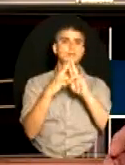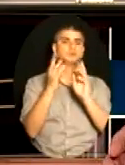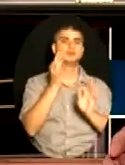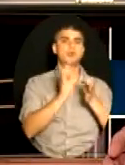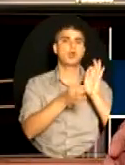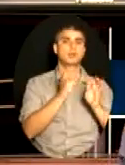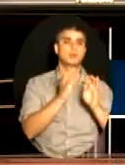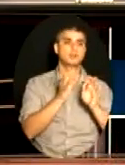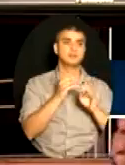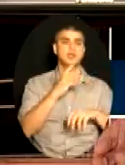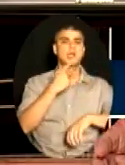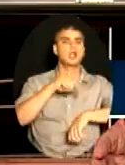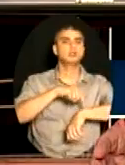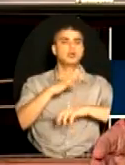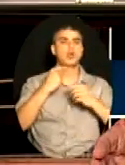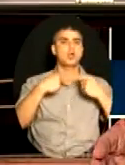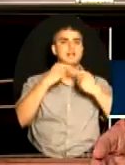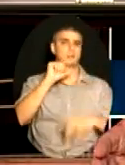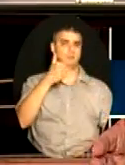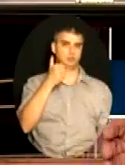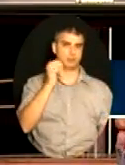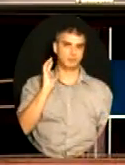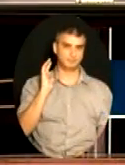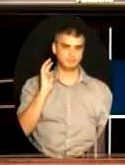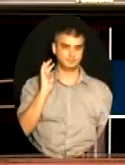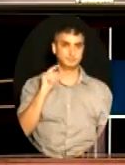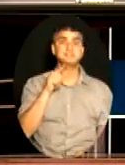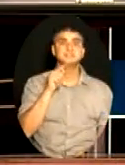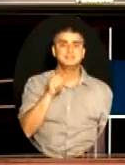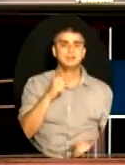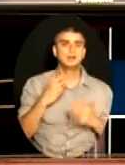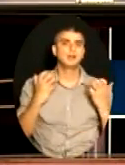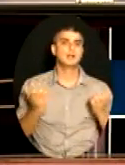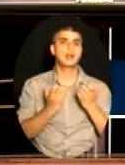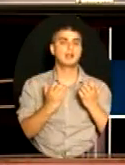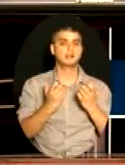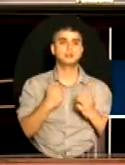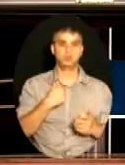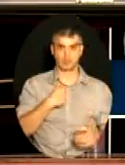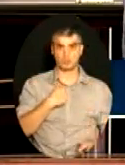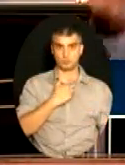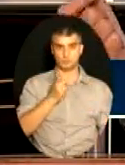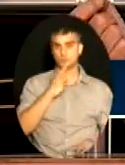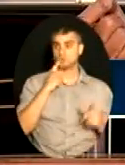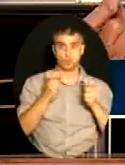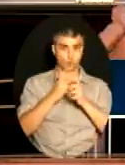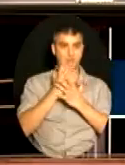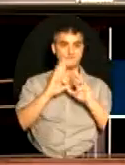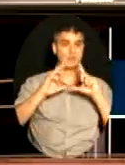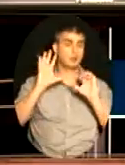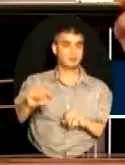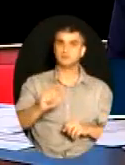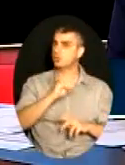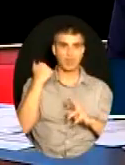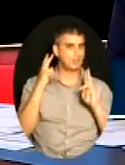עורך דין בשעות ובימים הבאים. זה כלי שעמדנו, א', חוליה כזאת נעצרה, לא